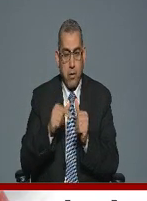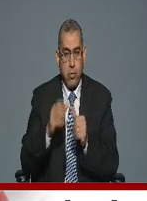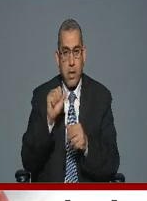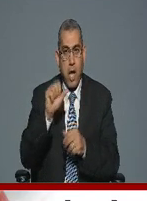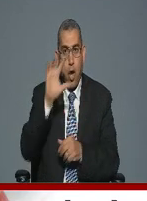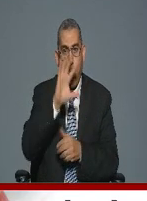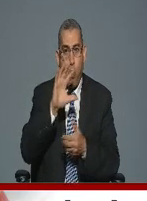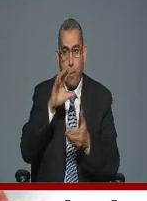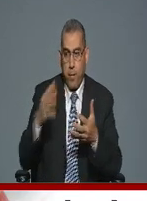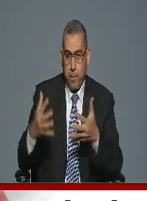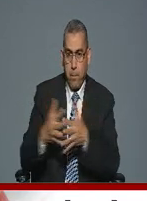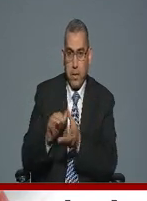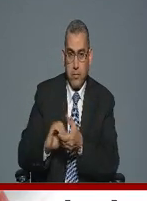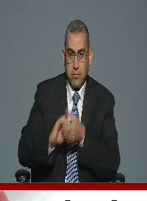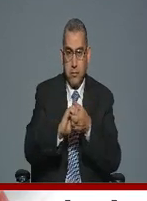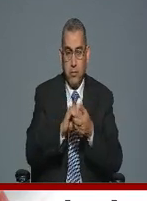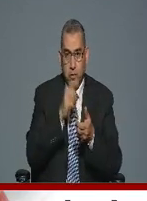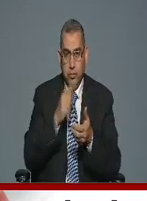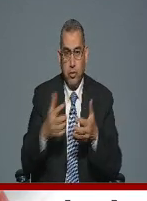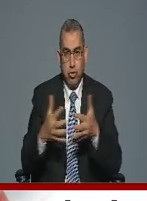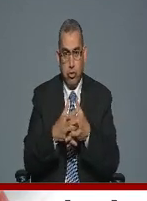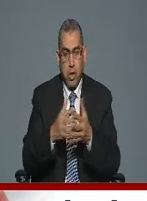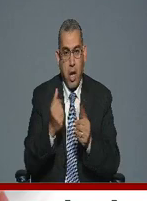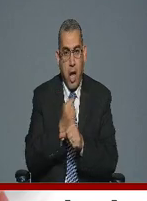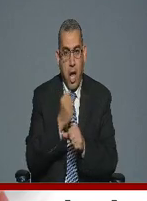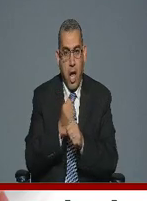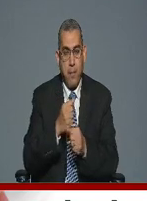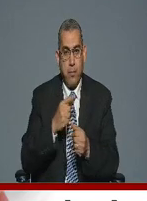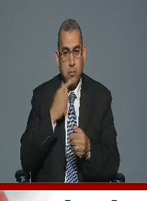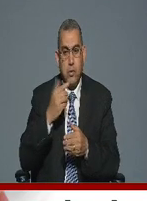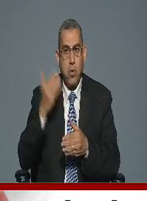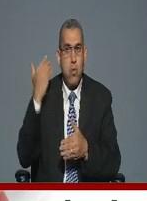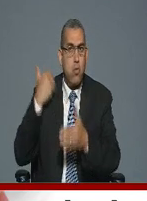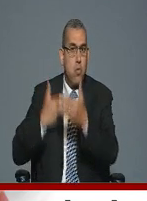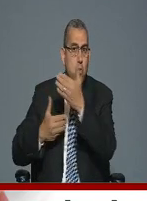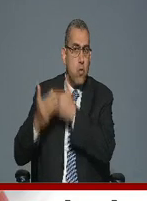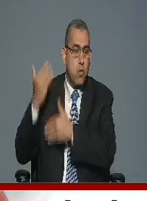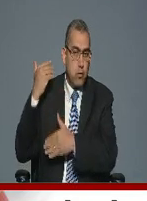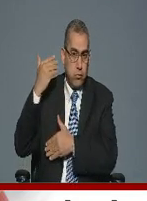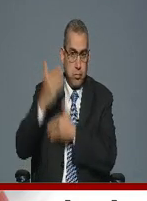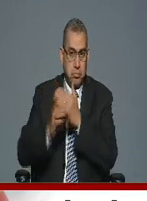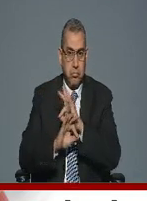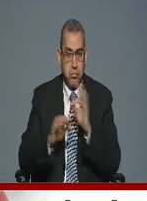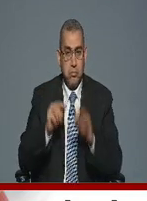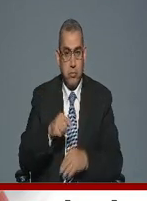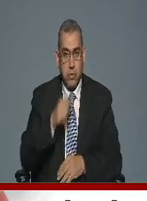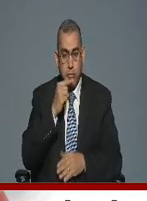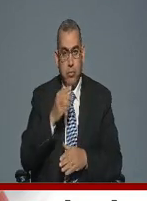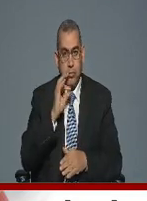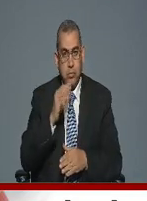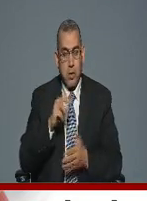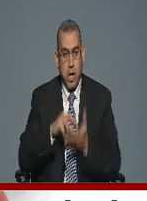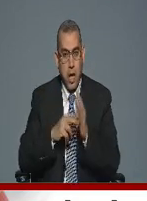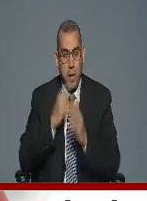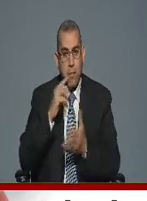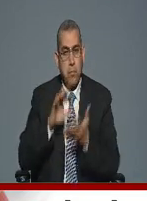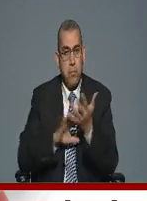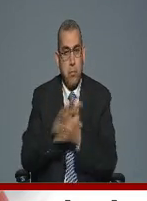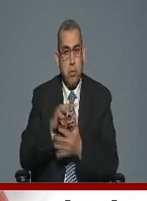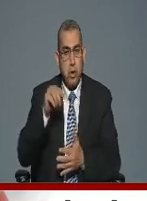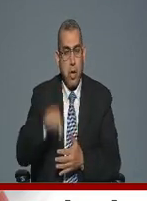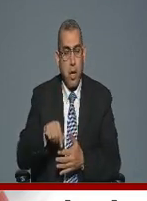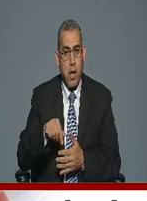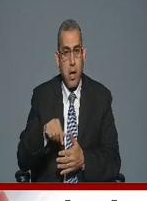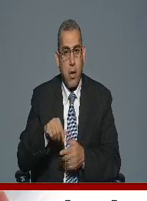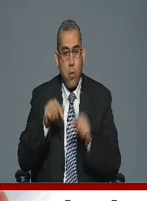الأوروبي علاقة دعمناها لفترات طويلة، وإن الإعلان المشترك الذي